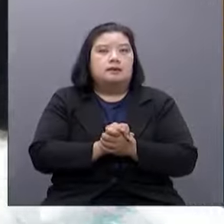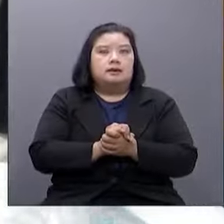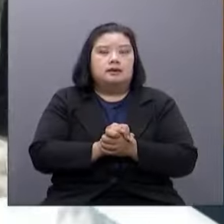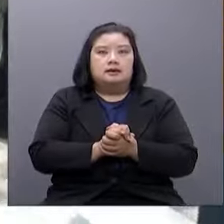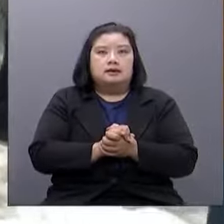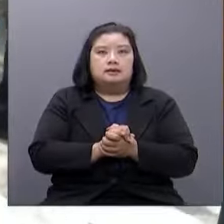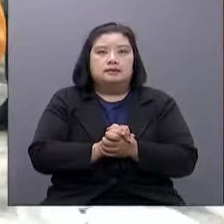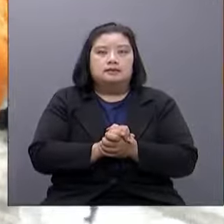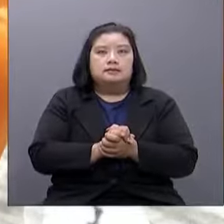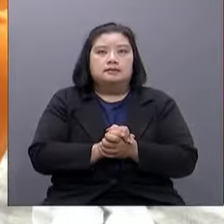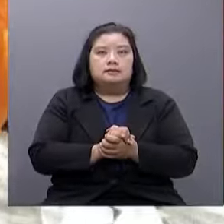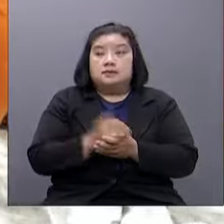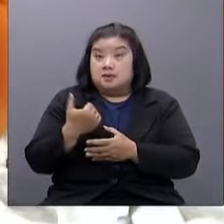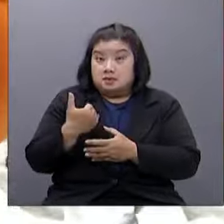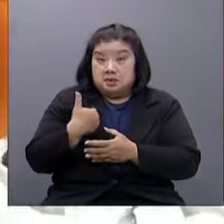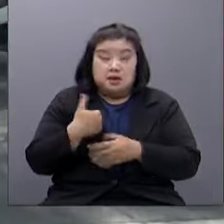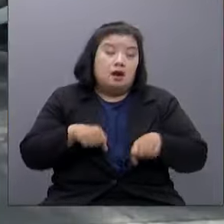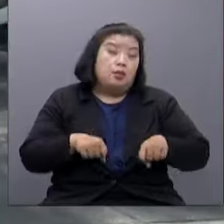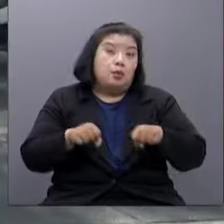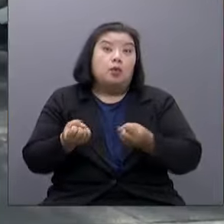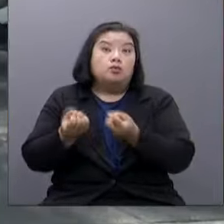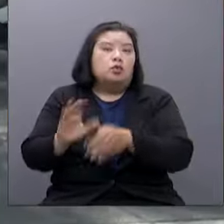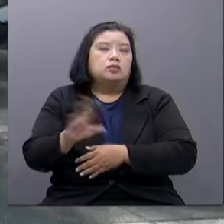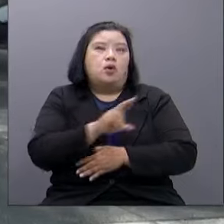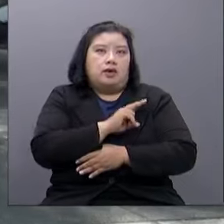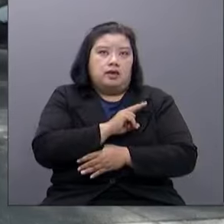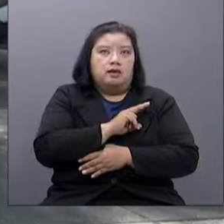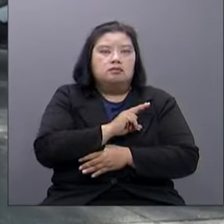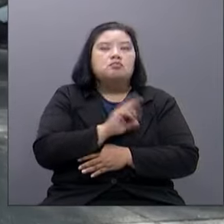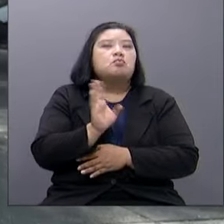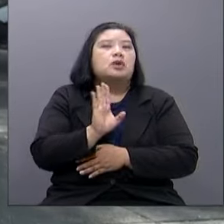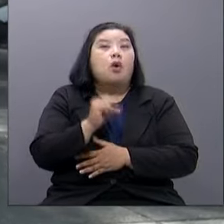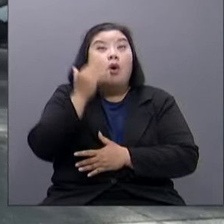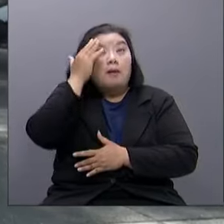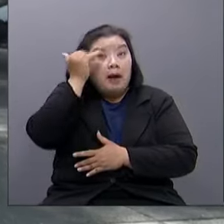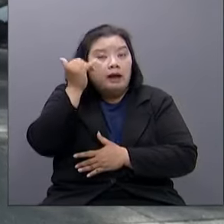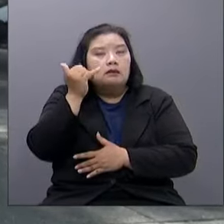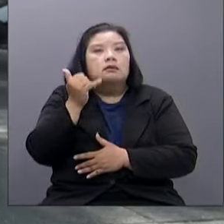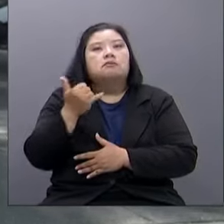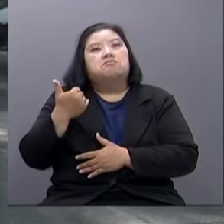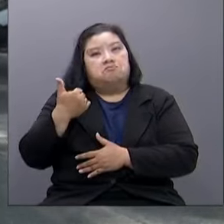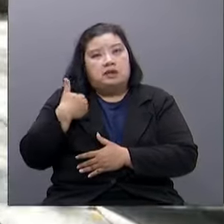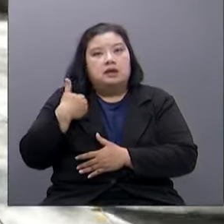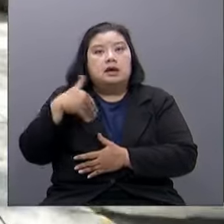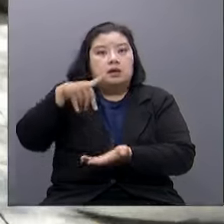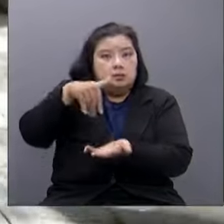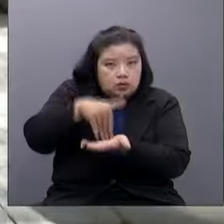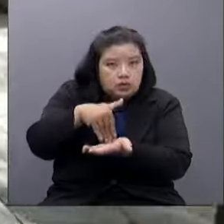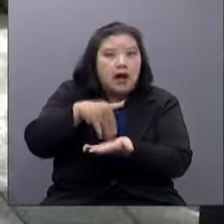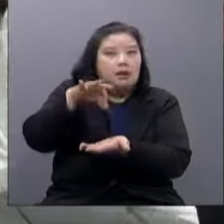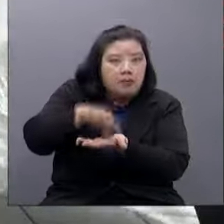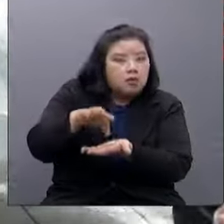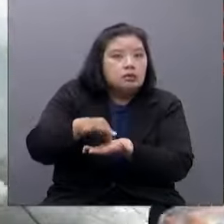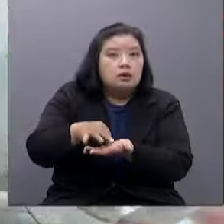ถไปขายที่โรงมันสะดวกกว่าเก่าค่ะเทศบาลเขามีรถมารับถึงที่บ้างอะไรอย่างเงี้ยค่ะ เป็นโครงการ